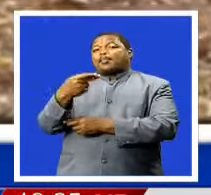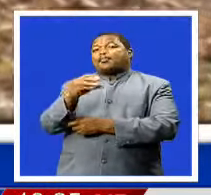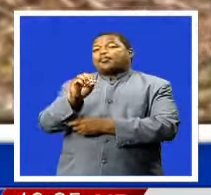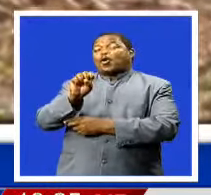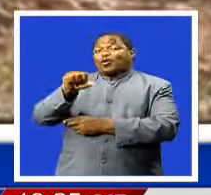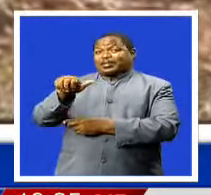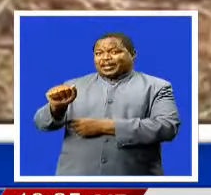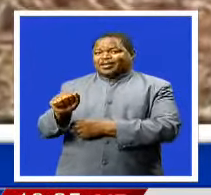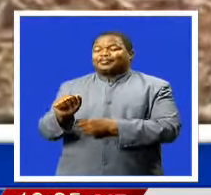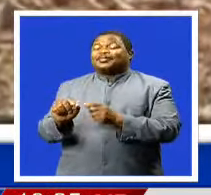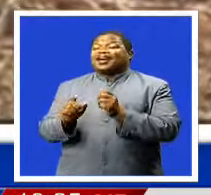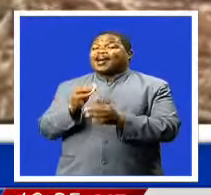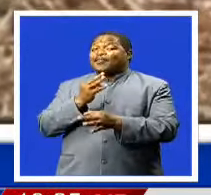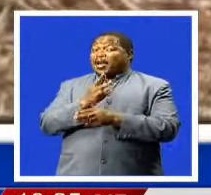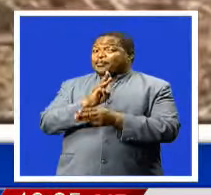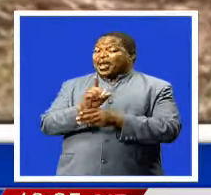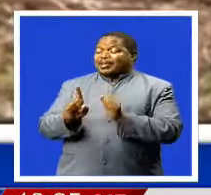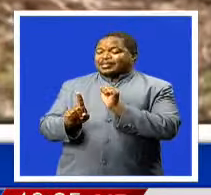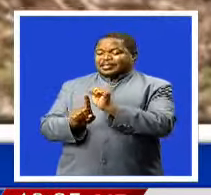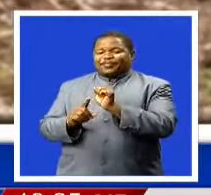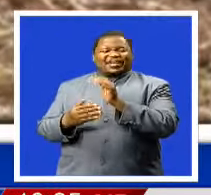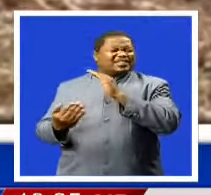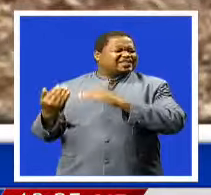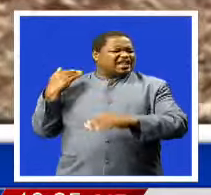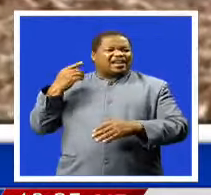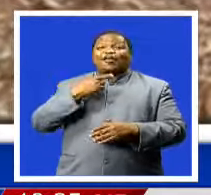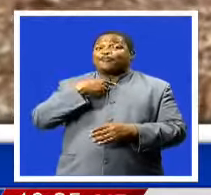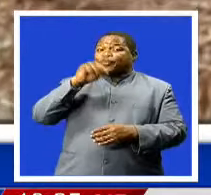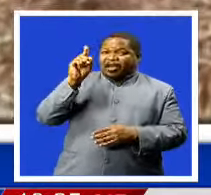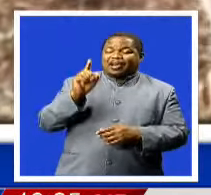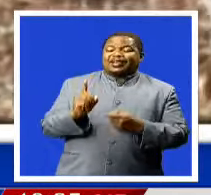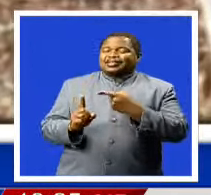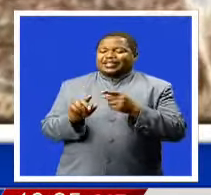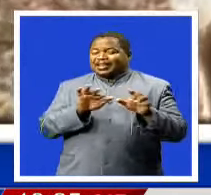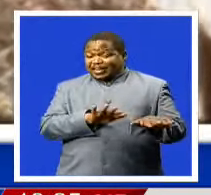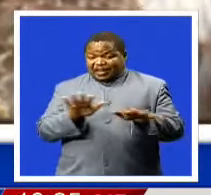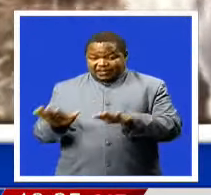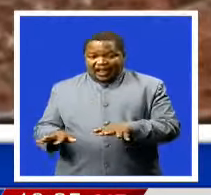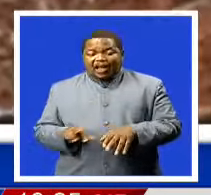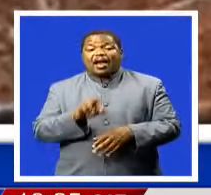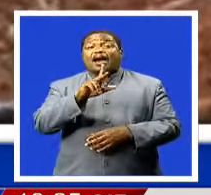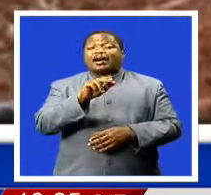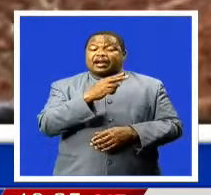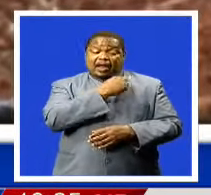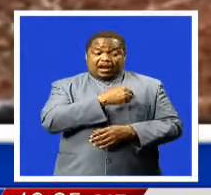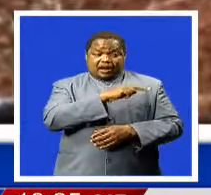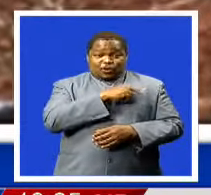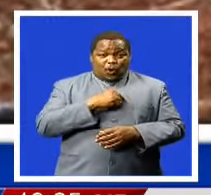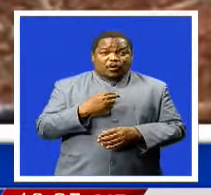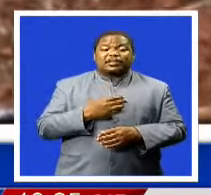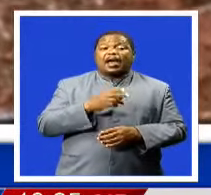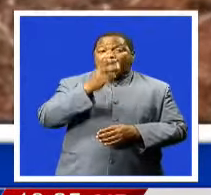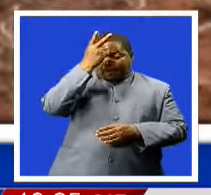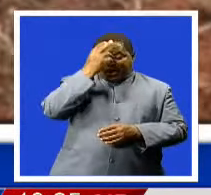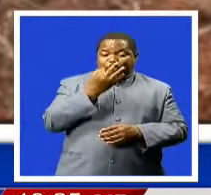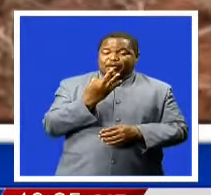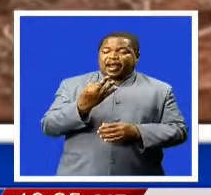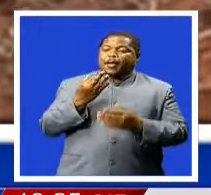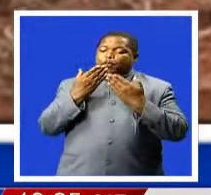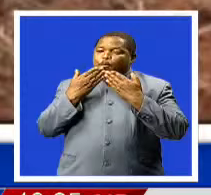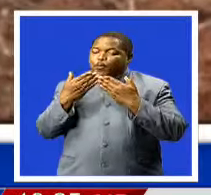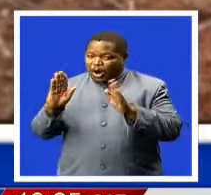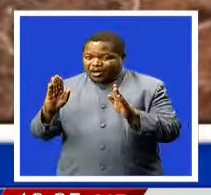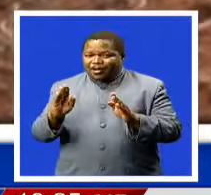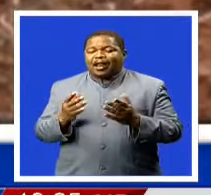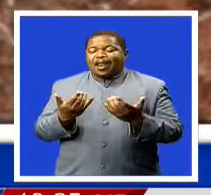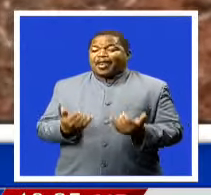kulethe ithemba empelweni yakhe. Njengoba kuhamba kwebatali bakhe emhlabeni kushiye impilo yakhe imadima kepha ngalolu hlelo simo